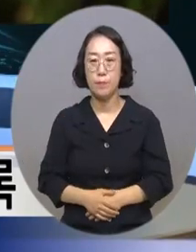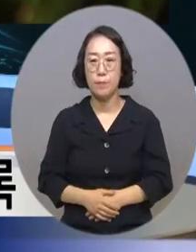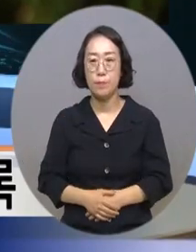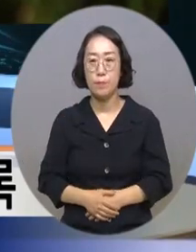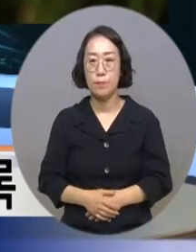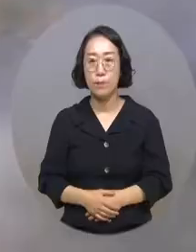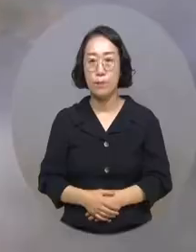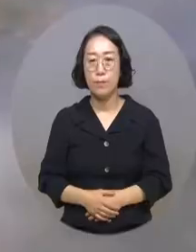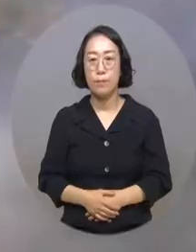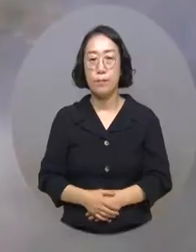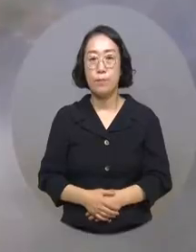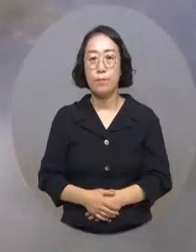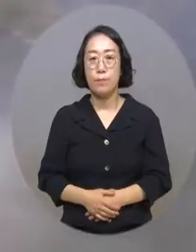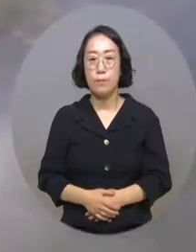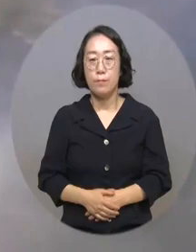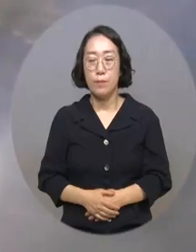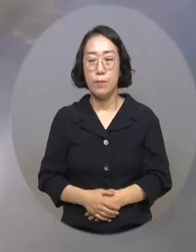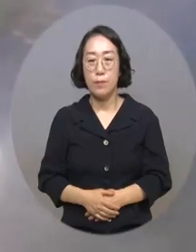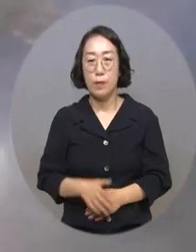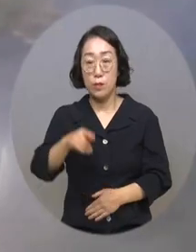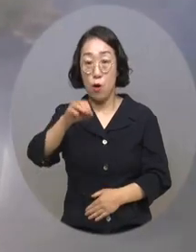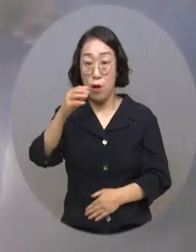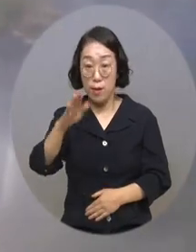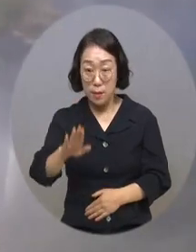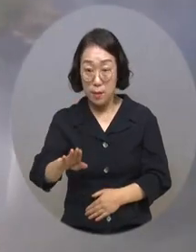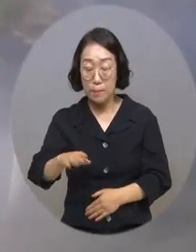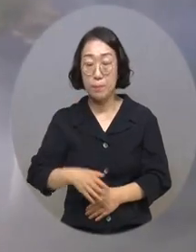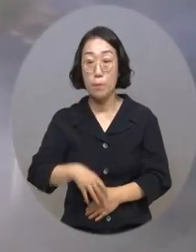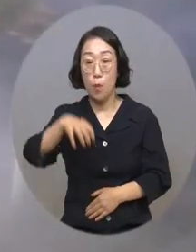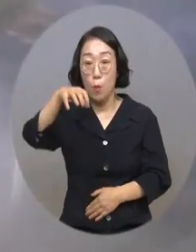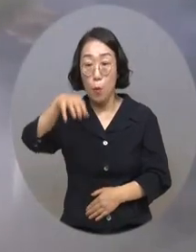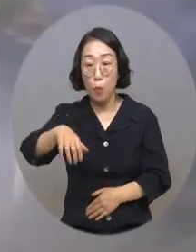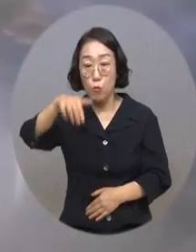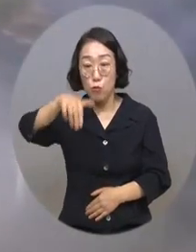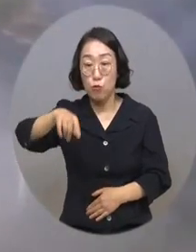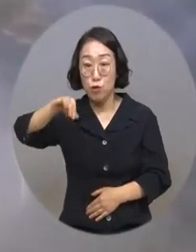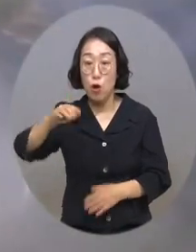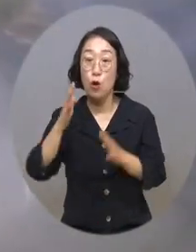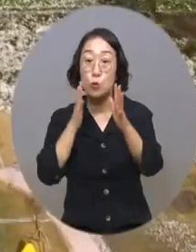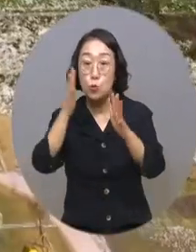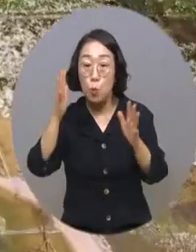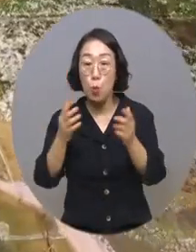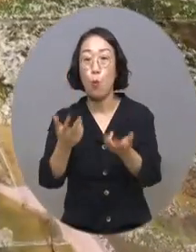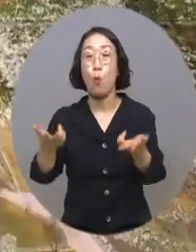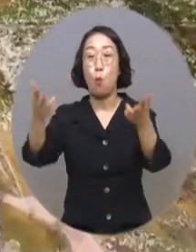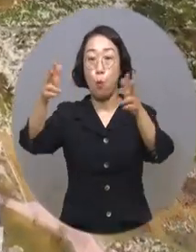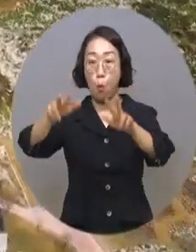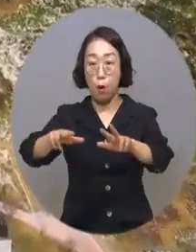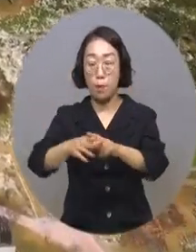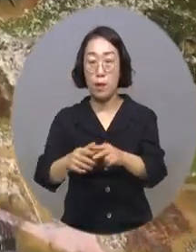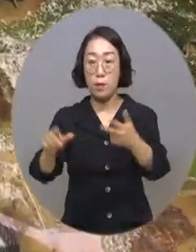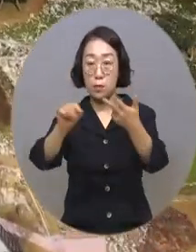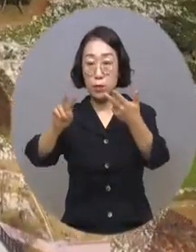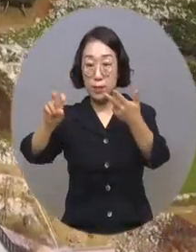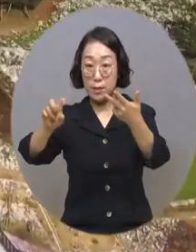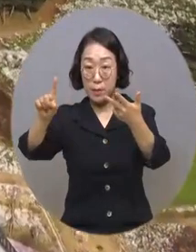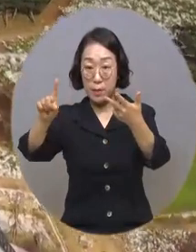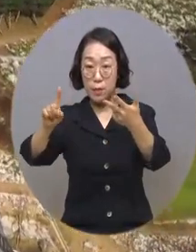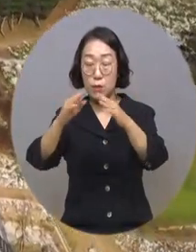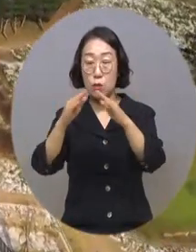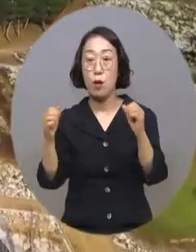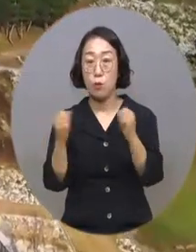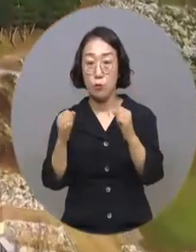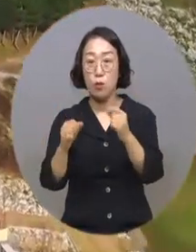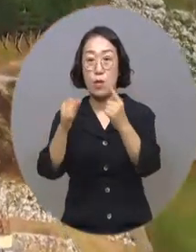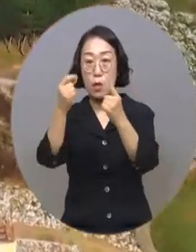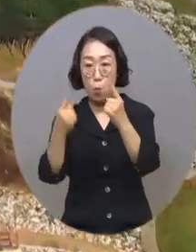기자입니다. 전북 경읍시 산내면에 자리한 구절초 테마공원이 지난 7월 21일 전라북도